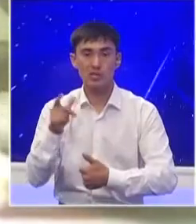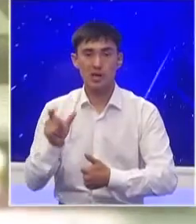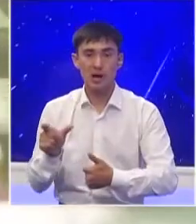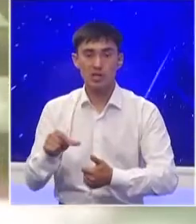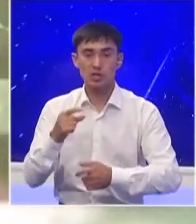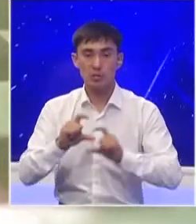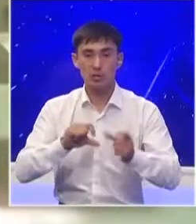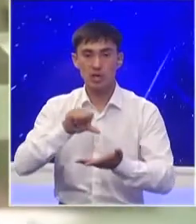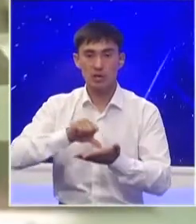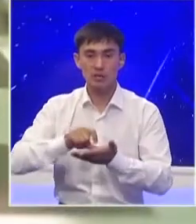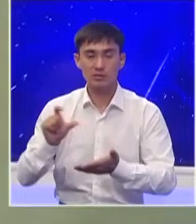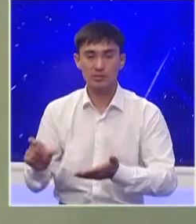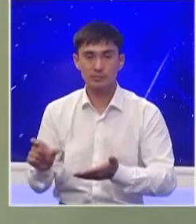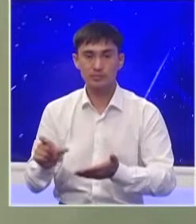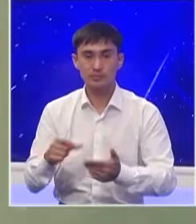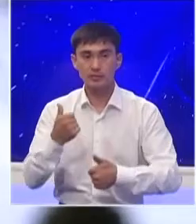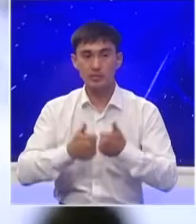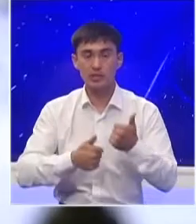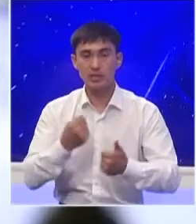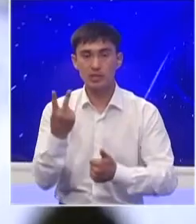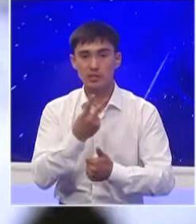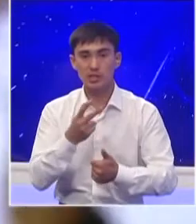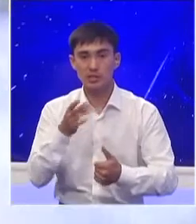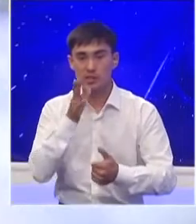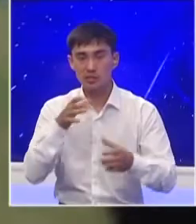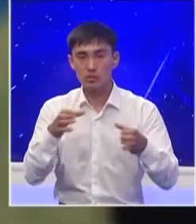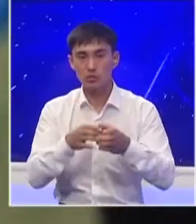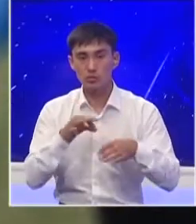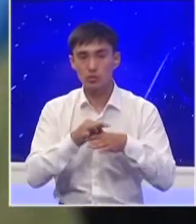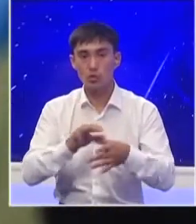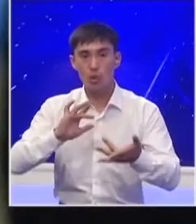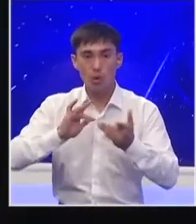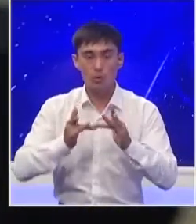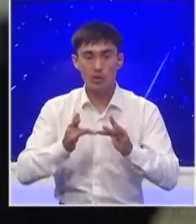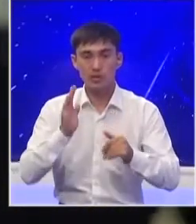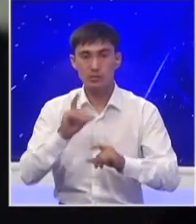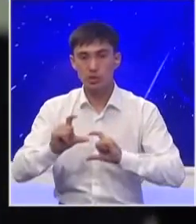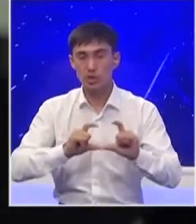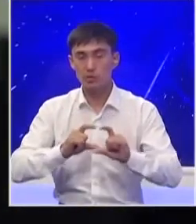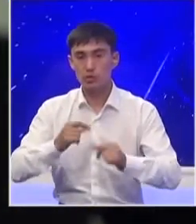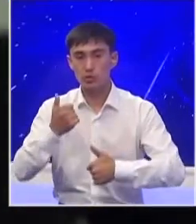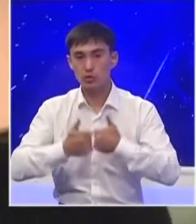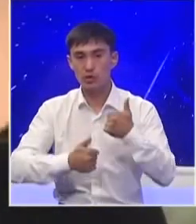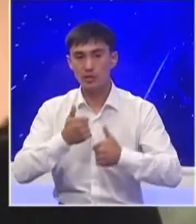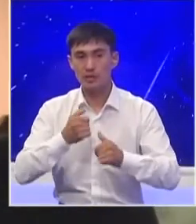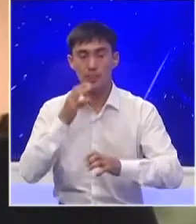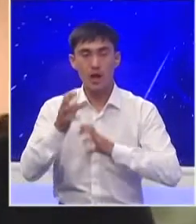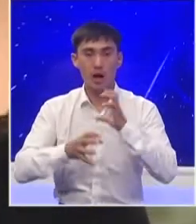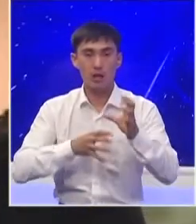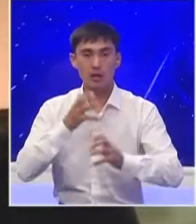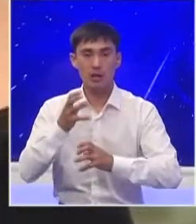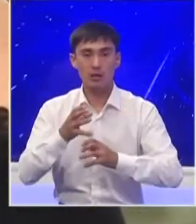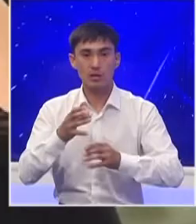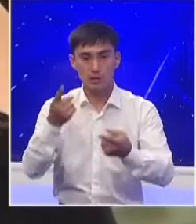шахматшы қатысты. Жарыс 2 жас санатында өткізілді. Барлық ойын онлайн режимде шахмат турнирлерінің халықаралық